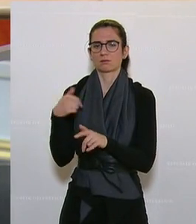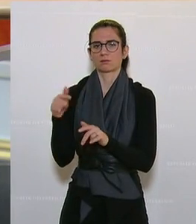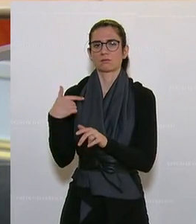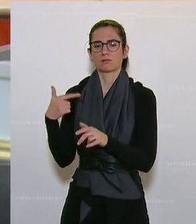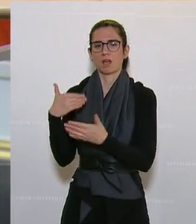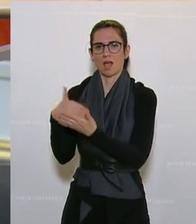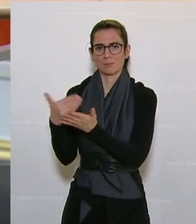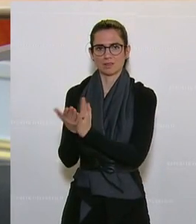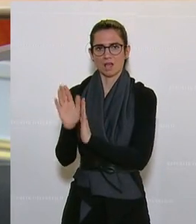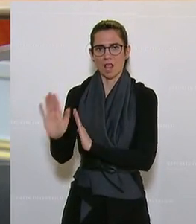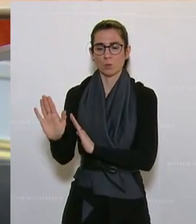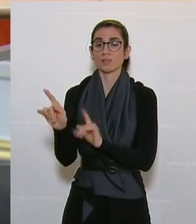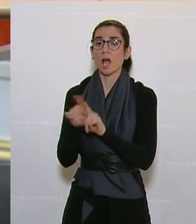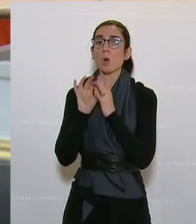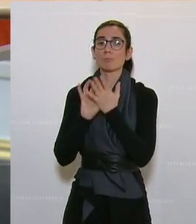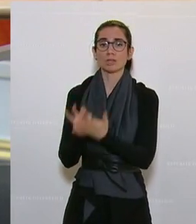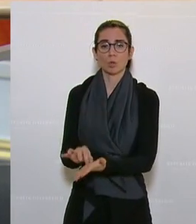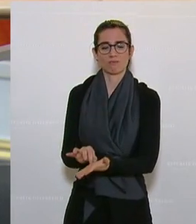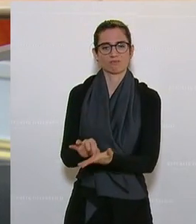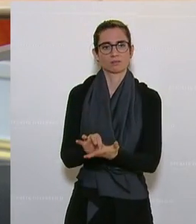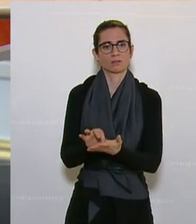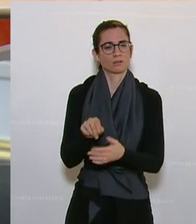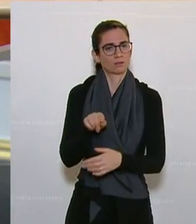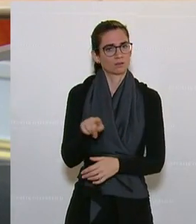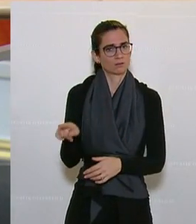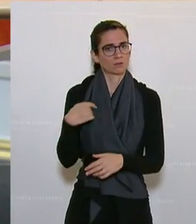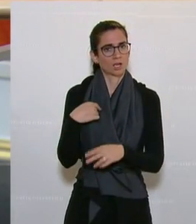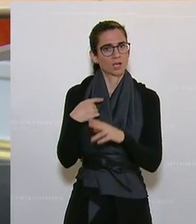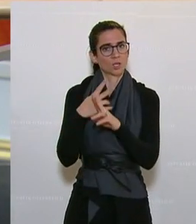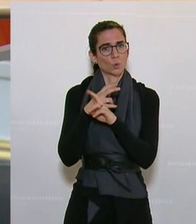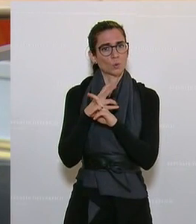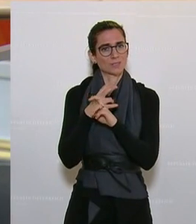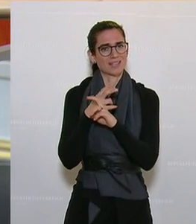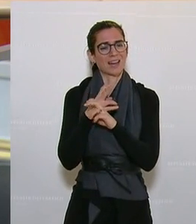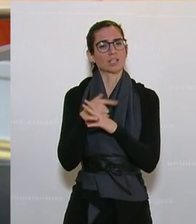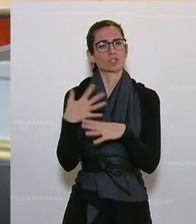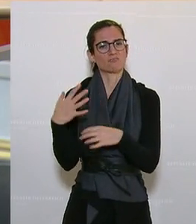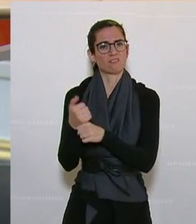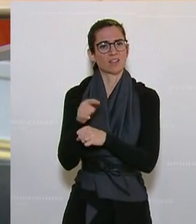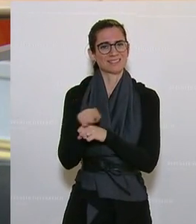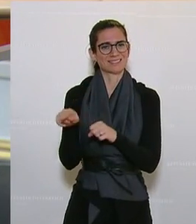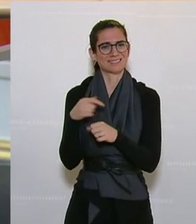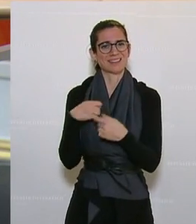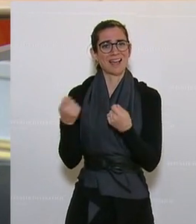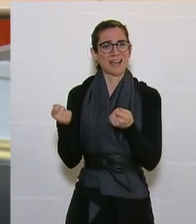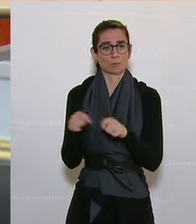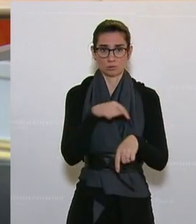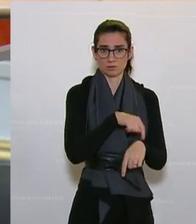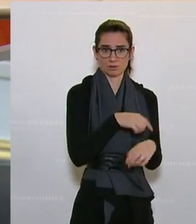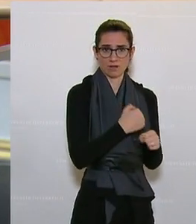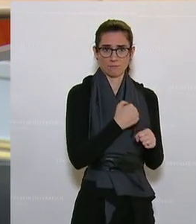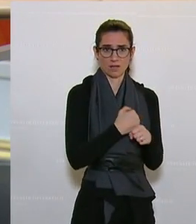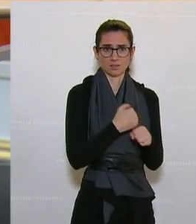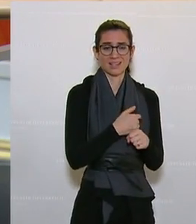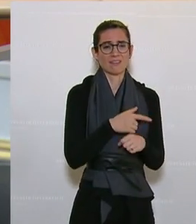Einheiten betroffen sind, ja regelmäßig in der österreichischen Realverfassung, wenn Sie so wollen, von den Abschlüssen, die wir hier machen, weil die